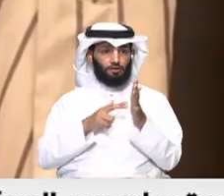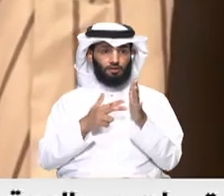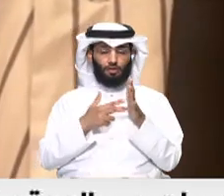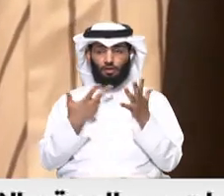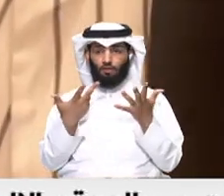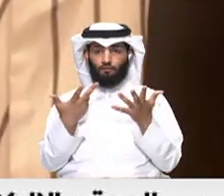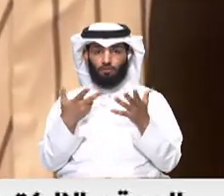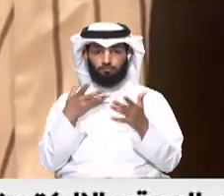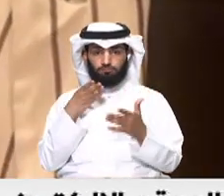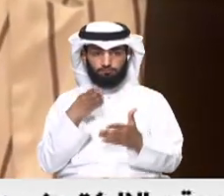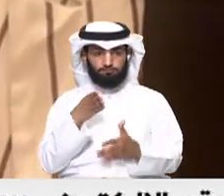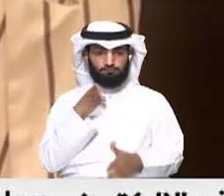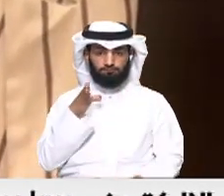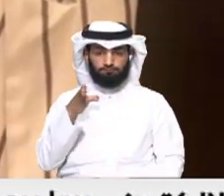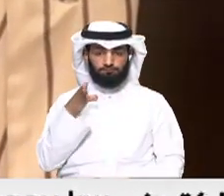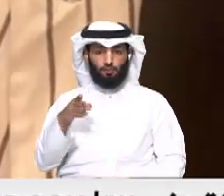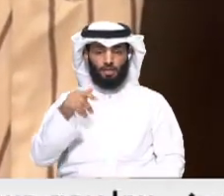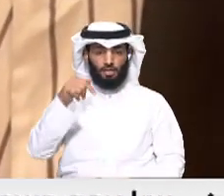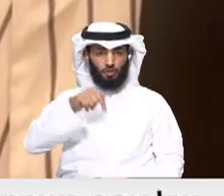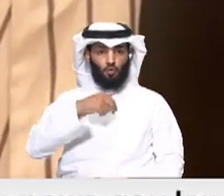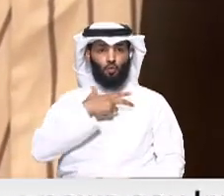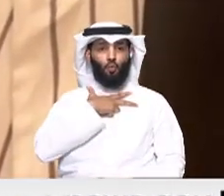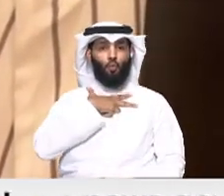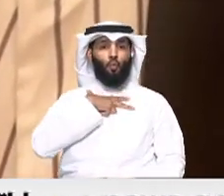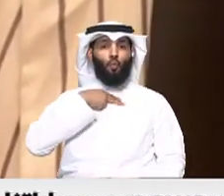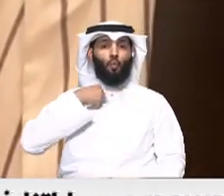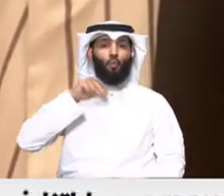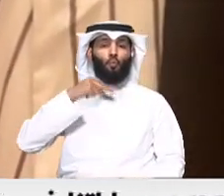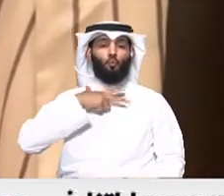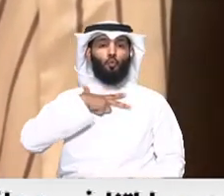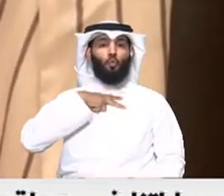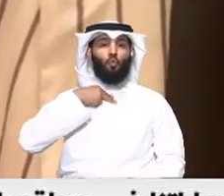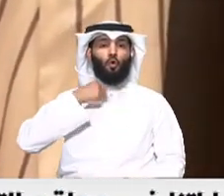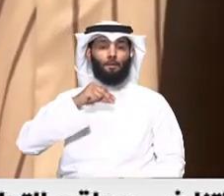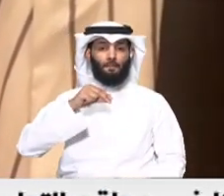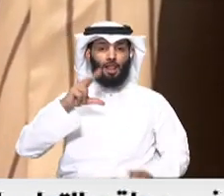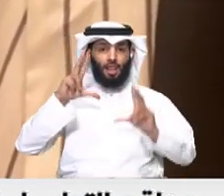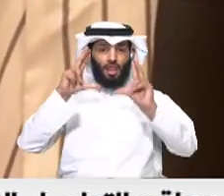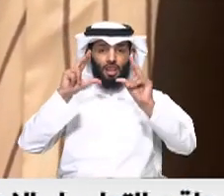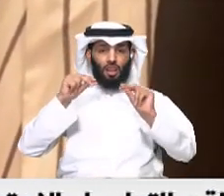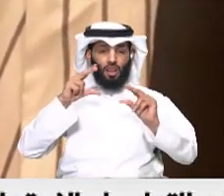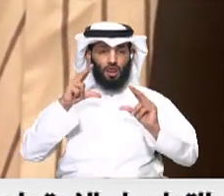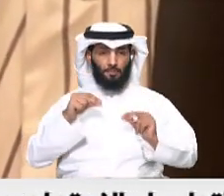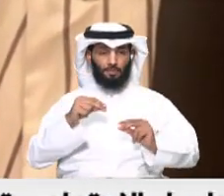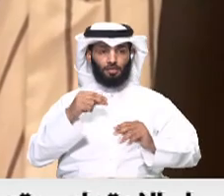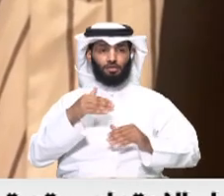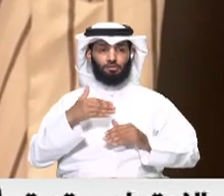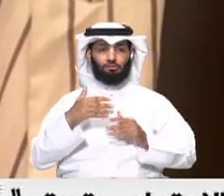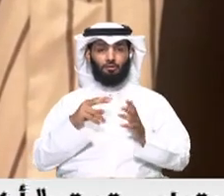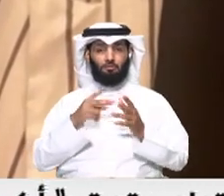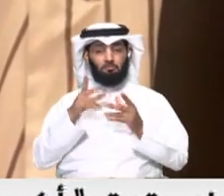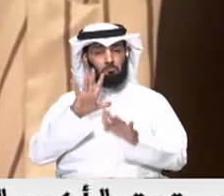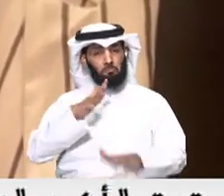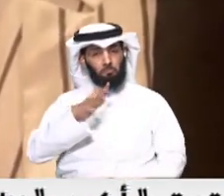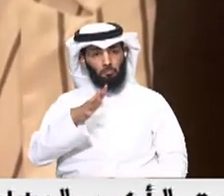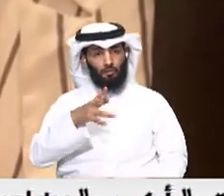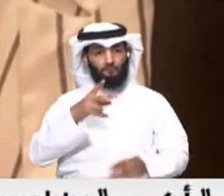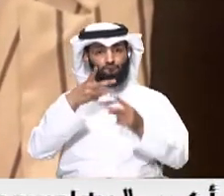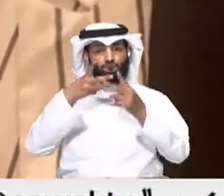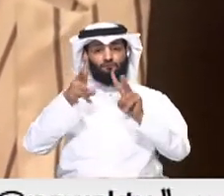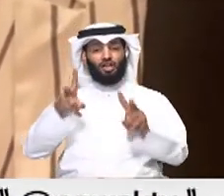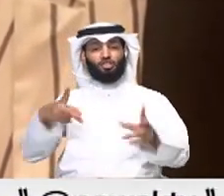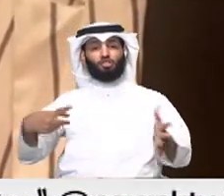أي مكان. تعمل الحكومة اللبنانية، ربما ستقوم بفتح مثلا